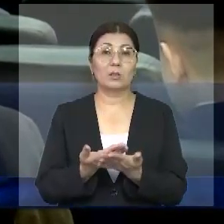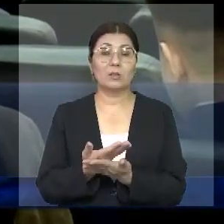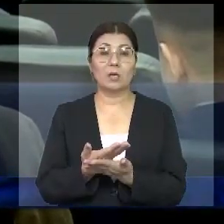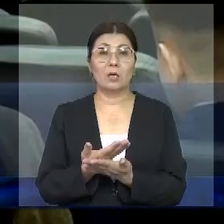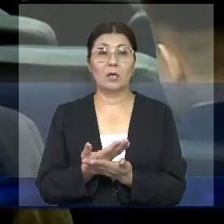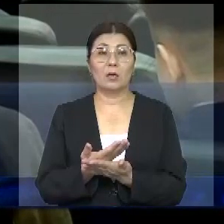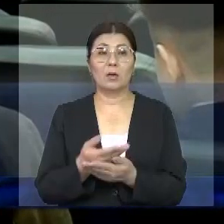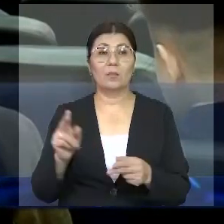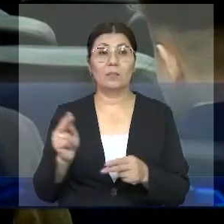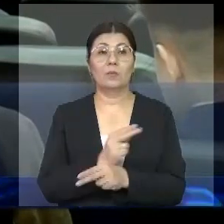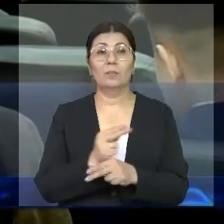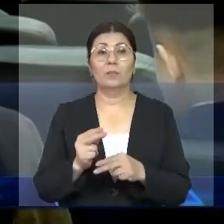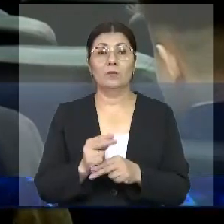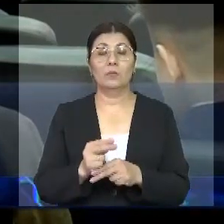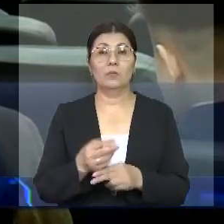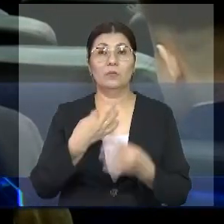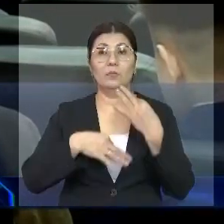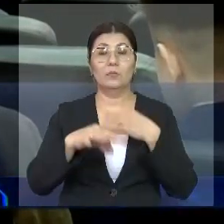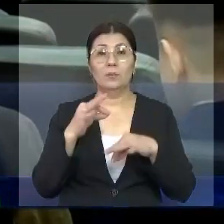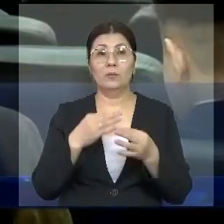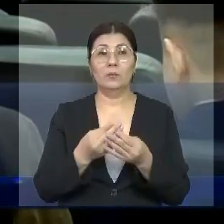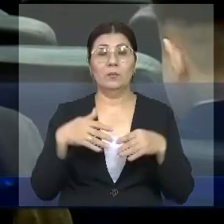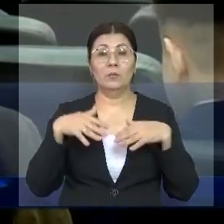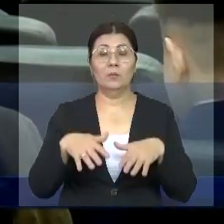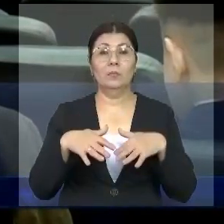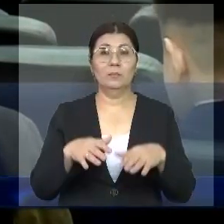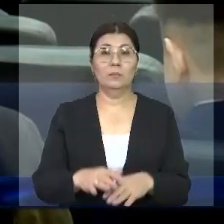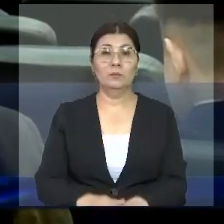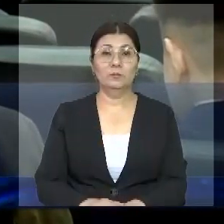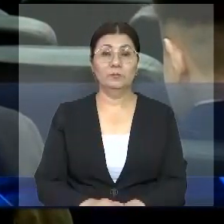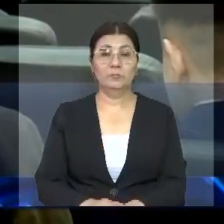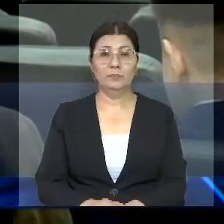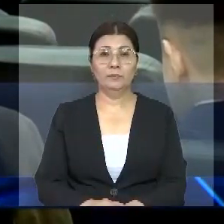емдік препараттар шығарылып жатыр.